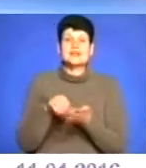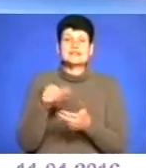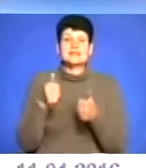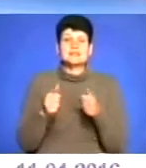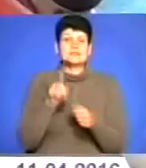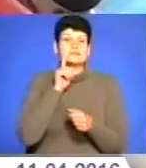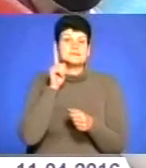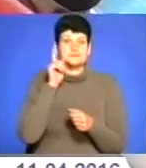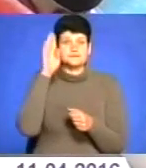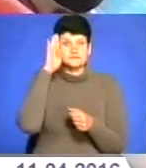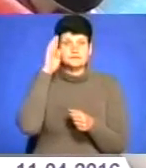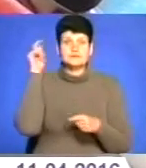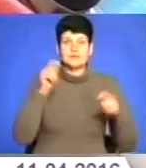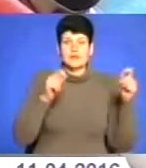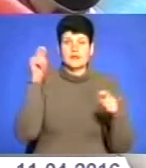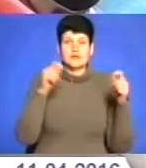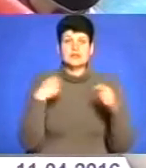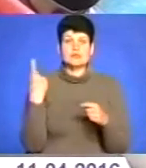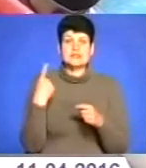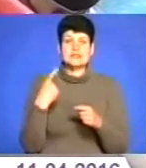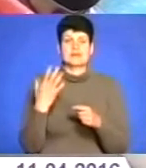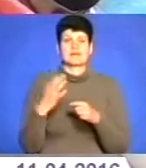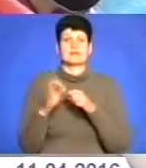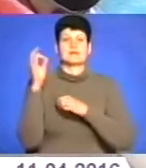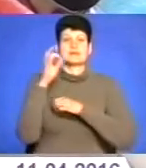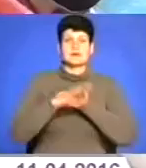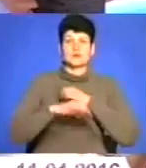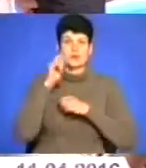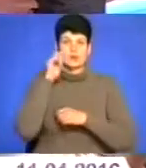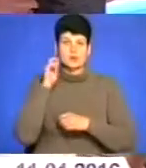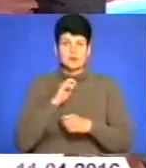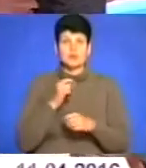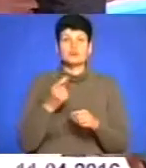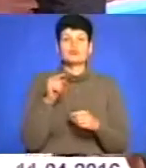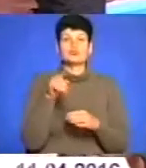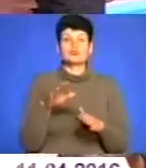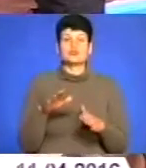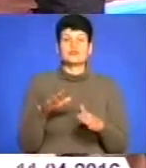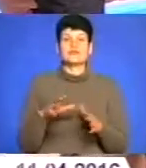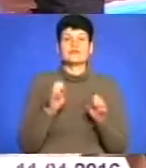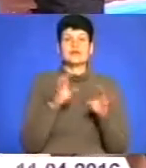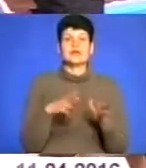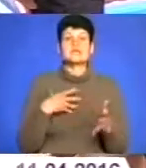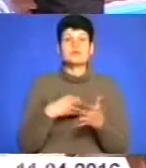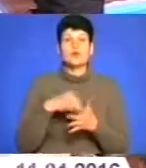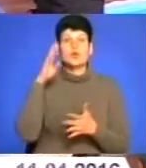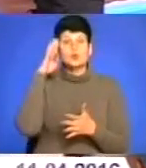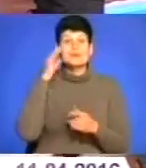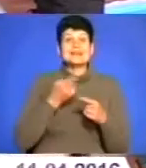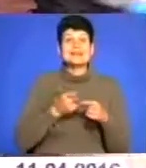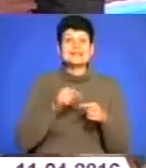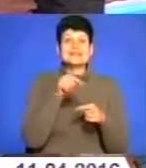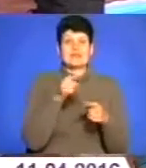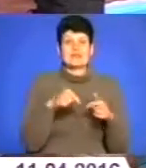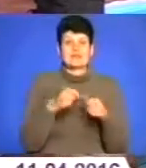юні бійці, що з'їхалися з областей західного регіону України. Чому дали свого хлопчика на цей вид